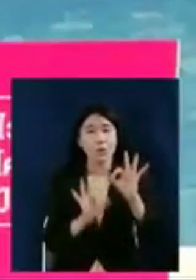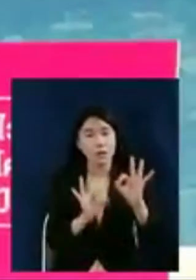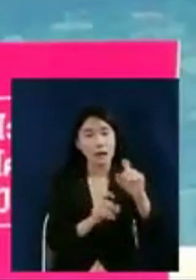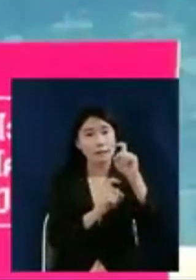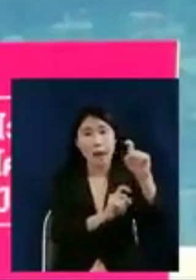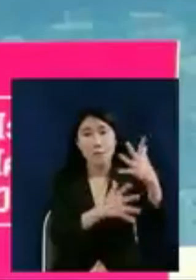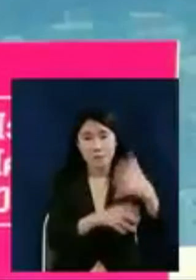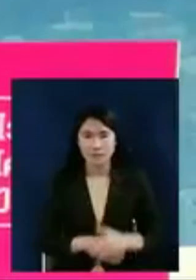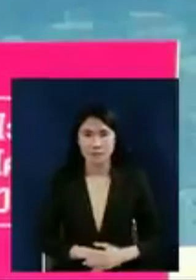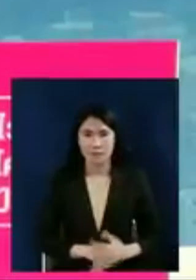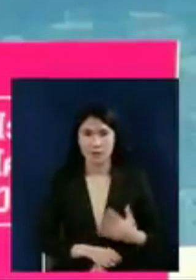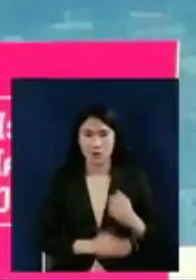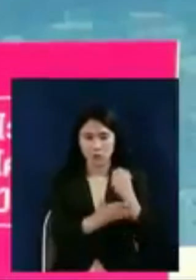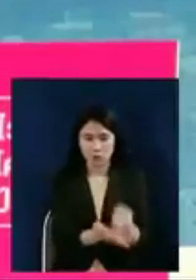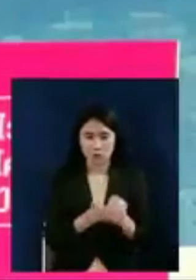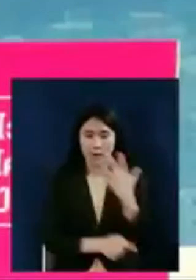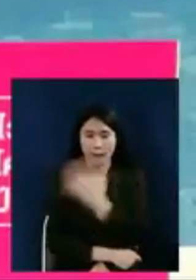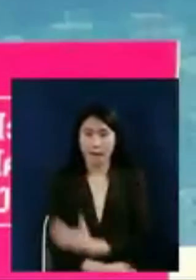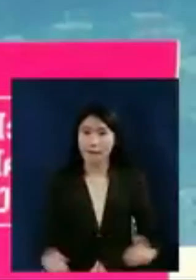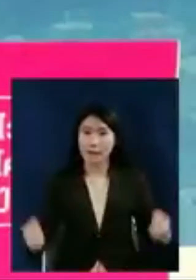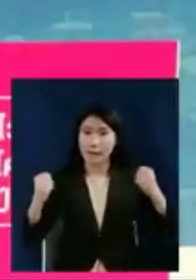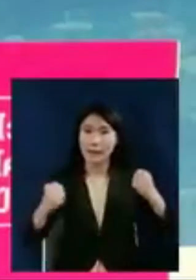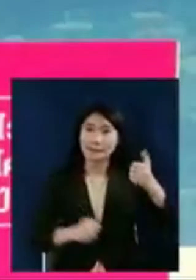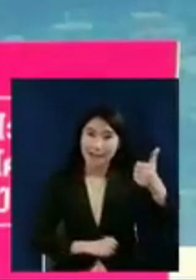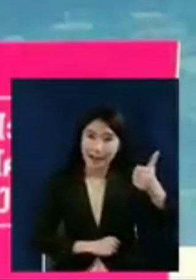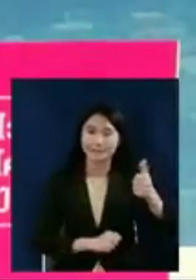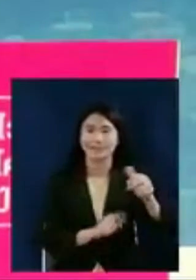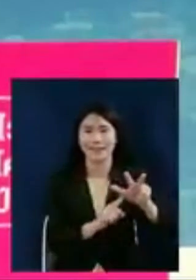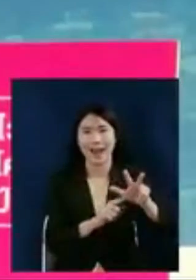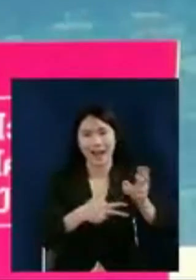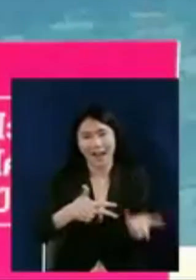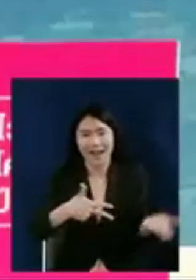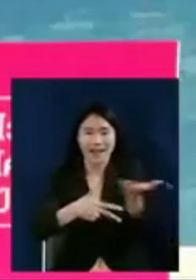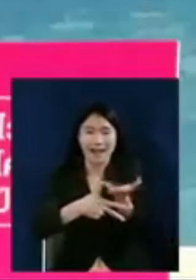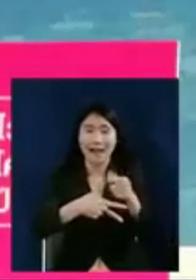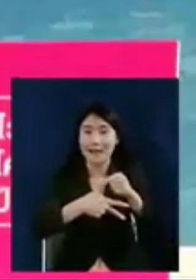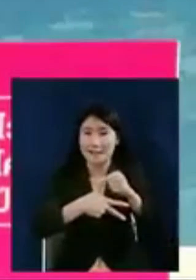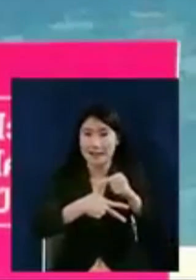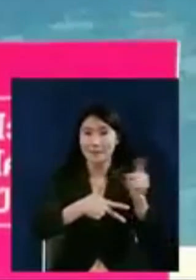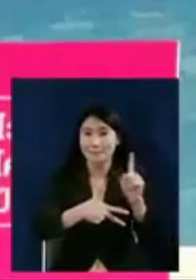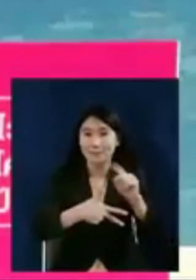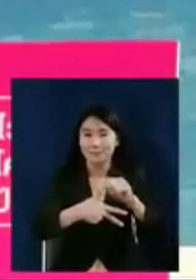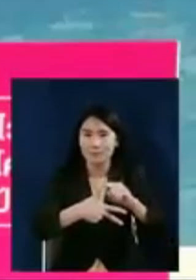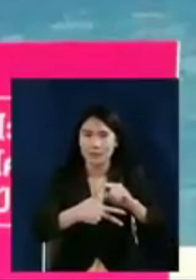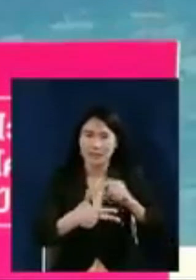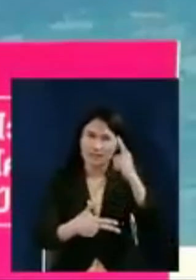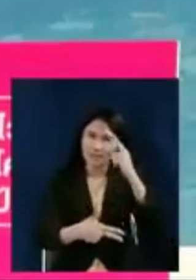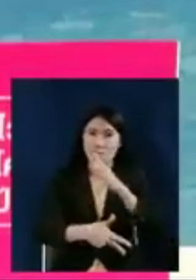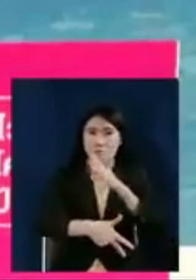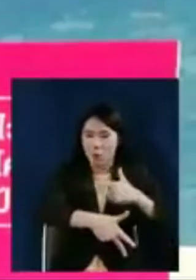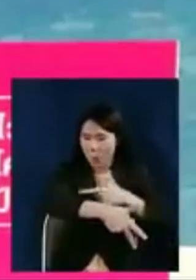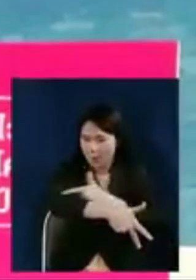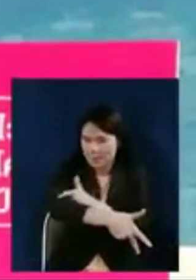นักก็ไม่ต้องรีบนะคะก็วันนี้มีอ่ะค่ะที่บายหลายๆเหตุผลหลายๆคำถามเลยทีเดียวนะคะว่า